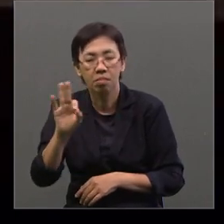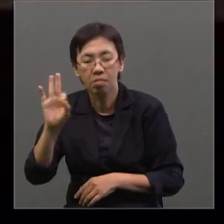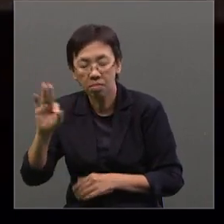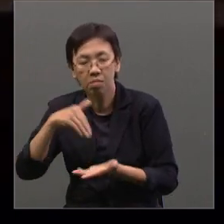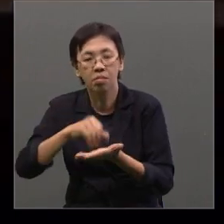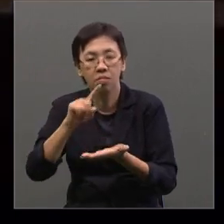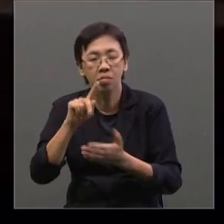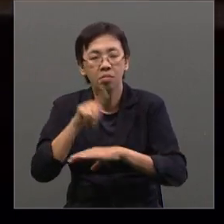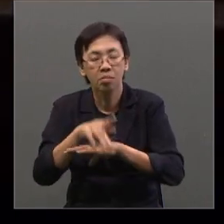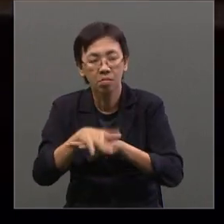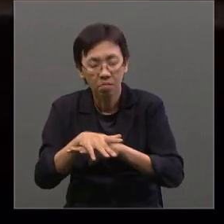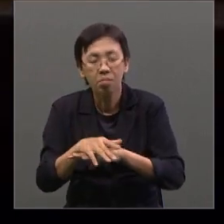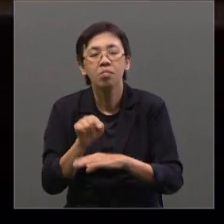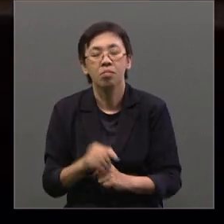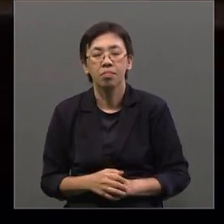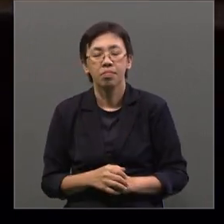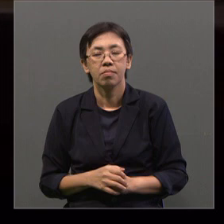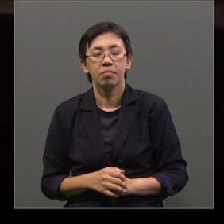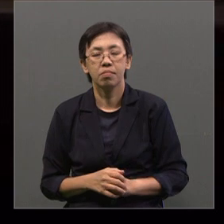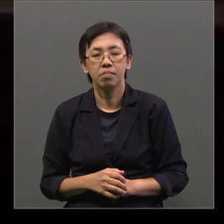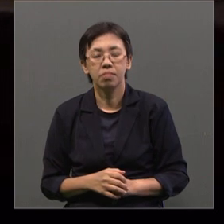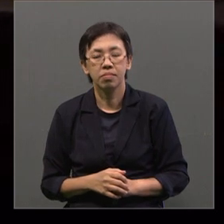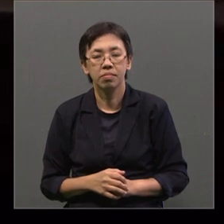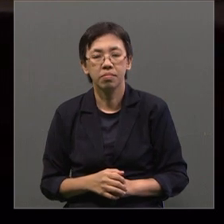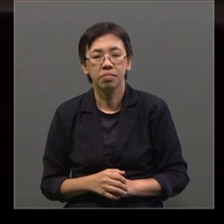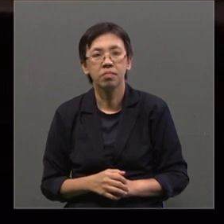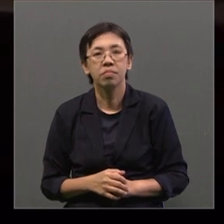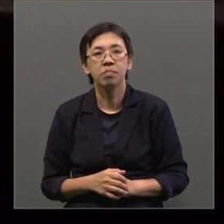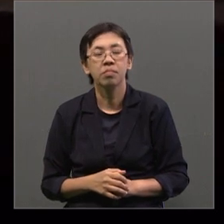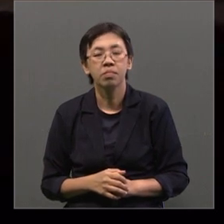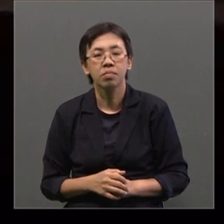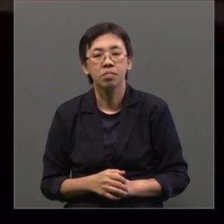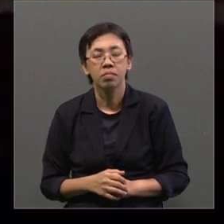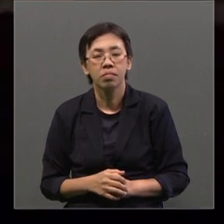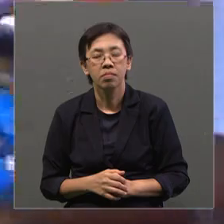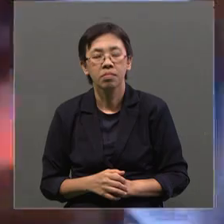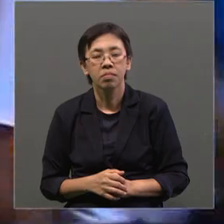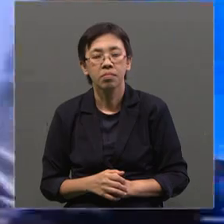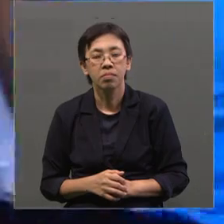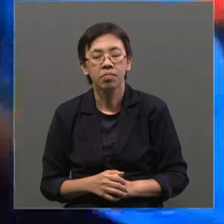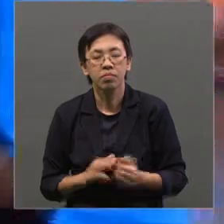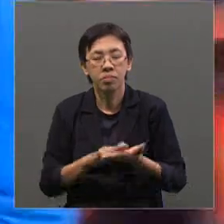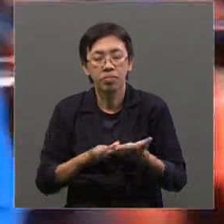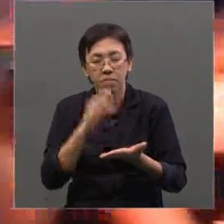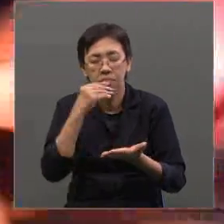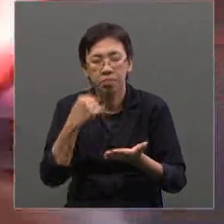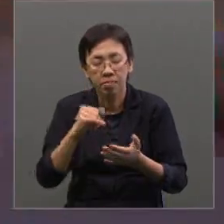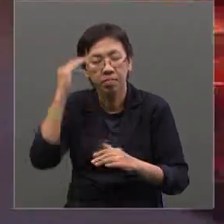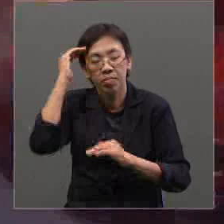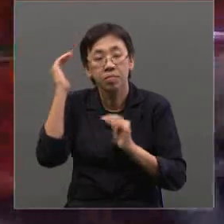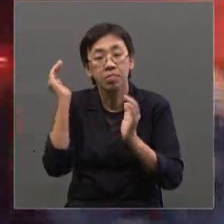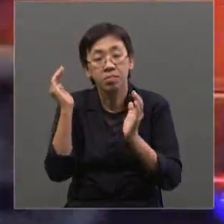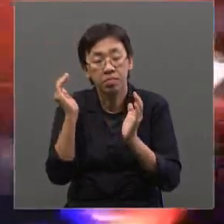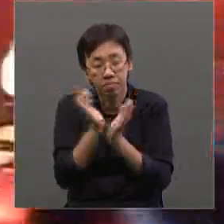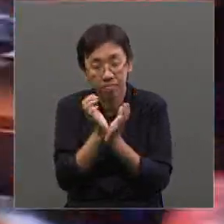และศูนย์โซเชียลมีเดียสปกตรค่ะส่วนทางด้านท่านพลตำรวจโทนะครับเมื่อสักครู่ขออภัยอาจเป็นคนพล.ต.อ